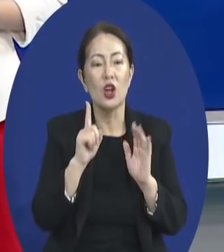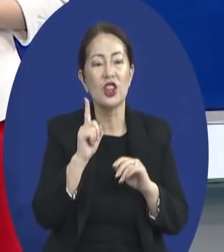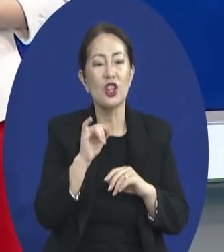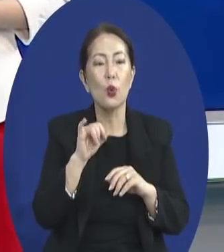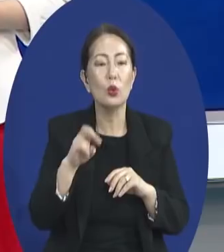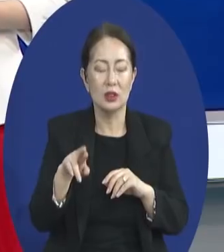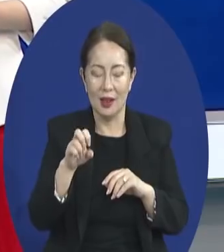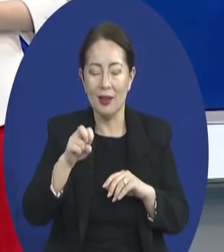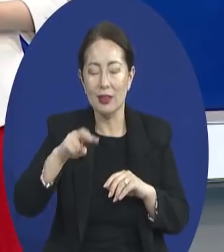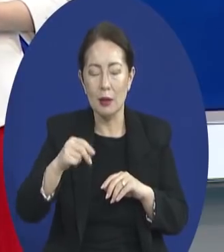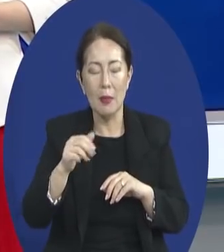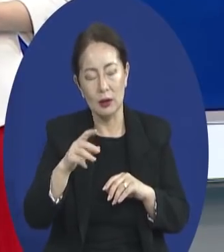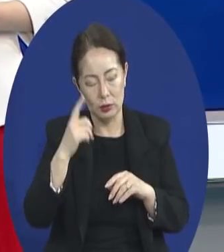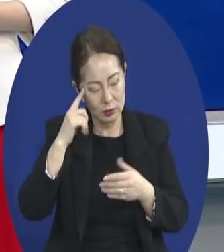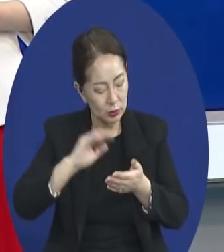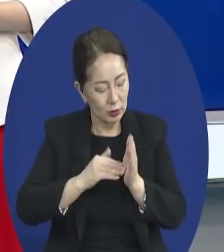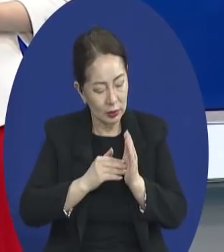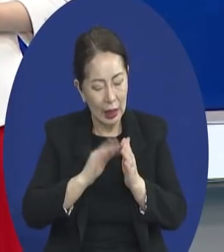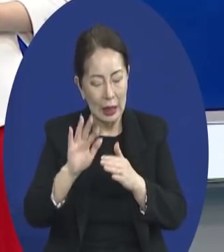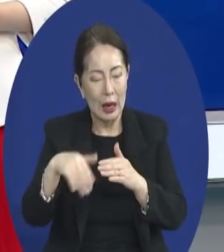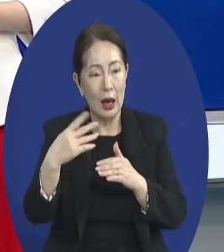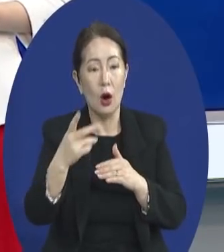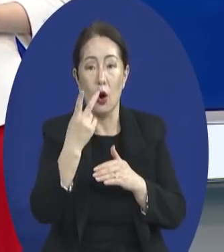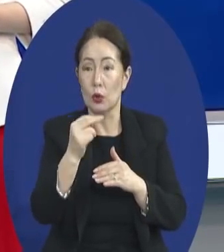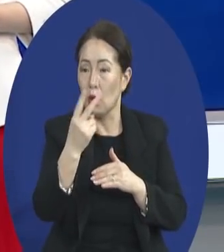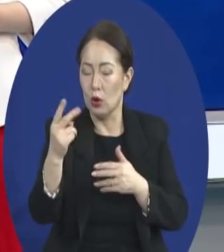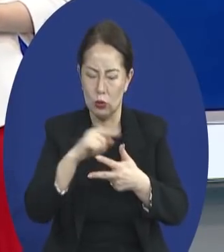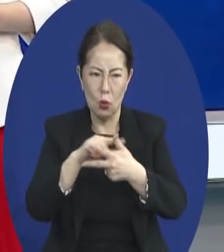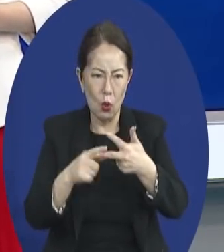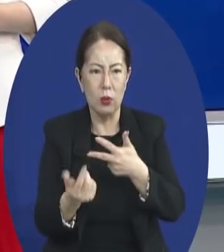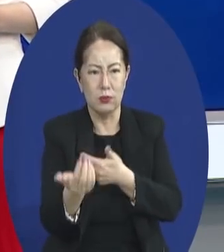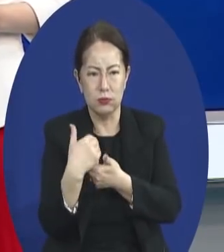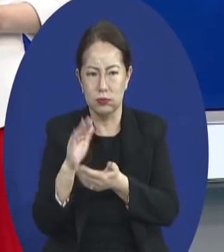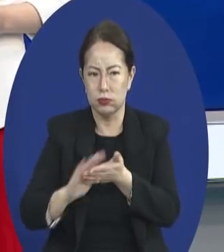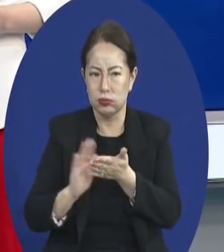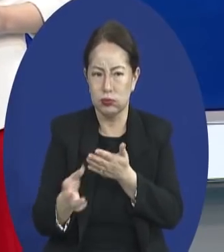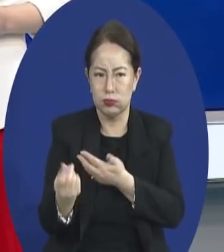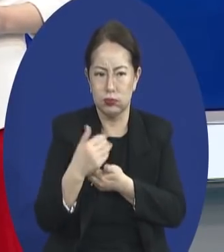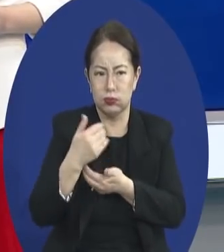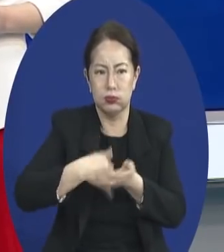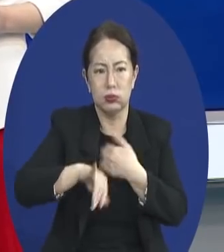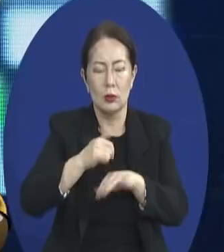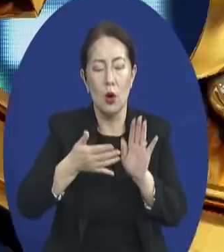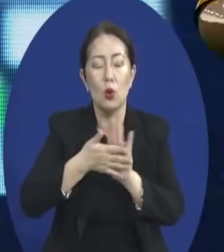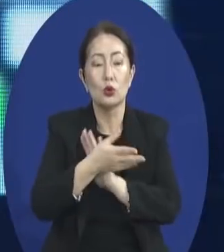байна. За эдгээр бүтээгдэхүүн бол 22 оны улсын цэвт голлох байр суурийг эзлэх бүтээгдэхүүн юм а.